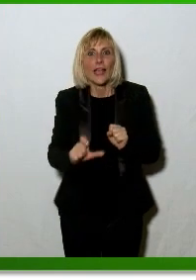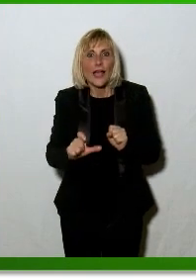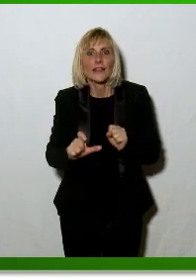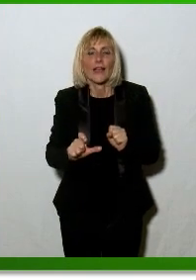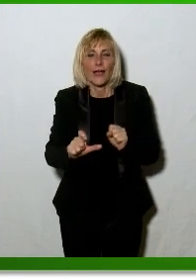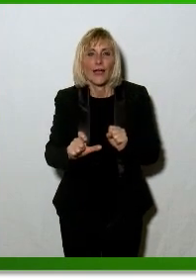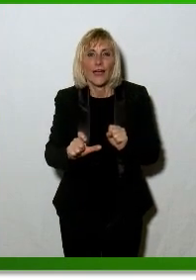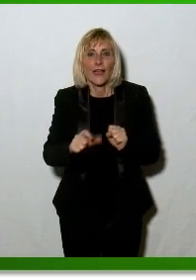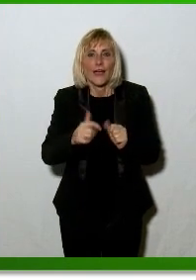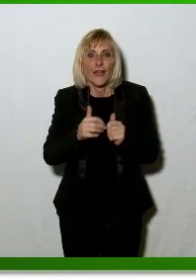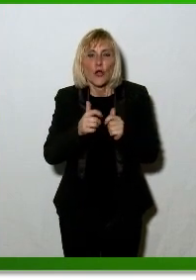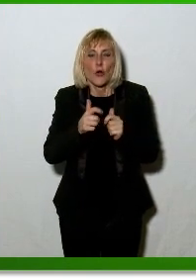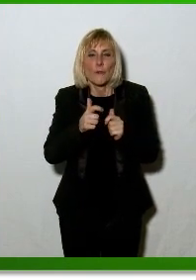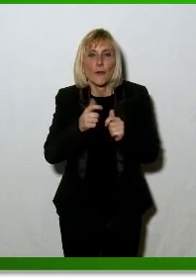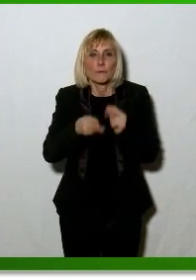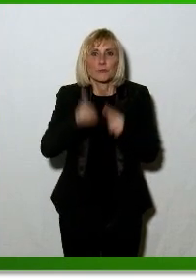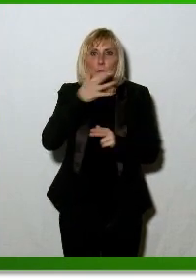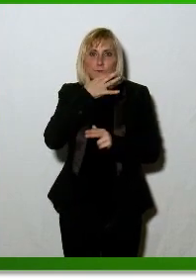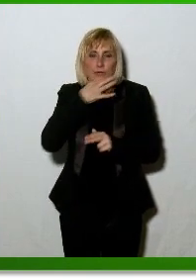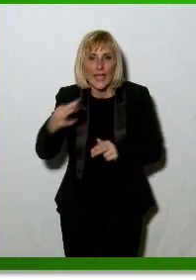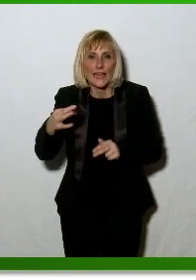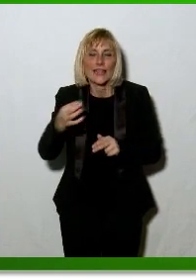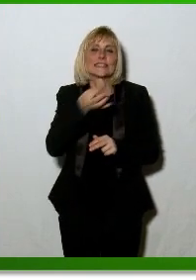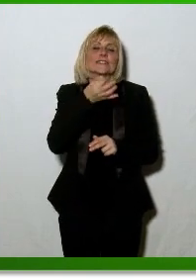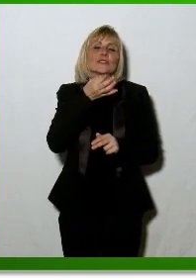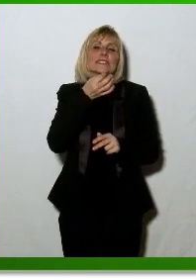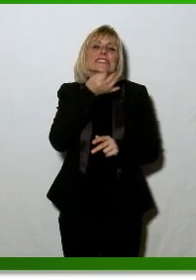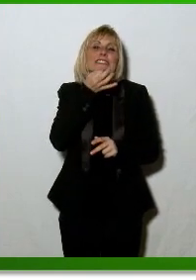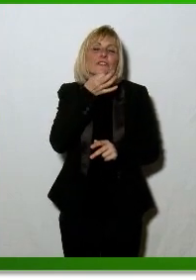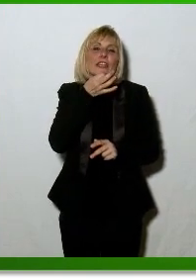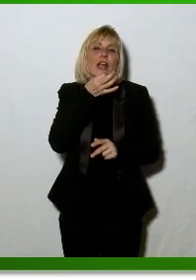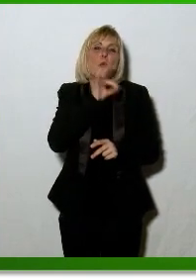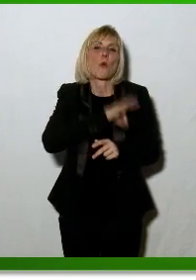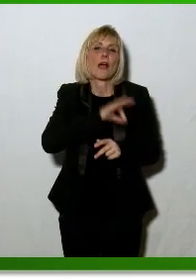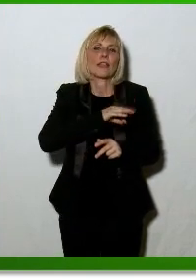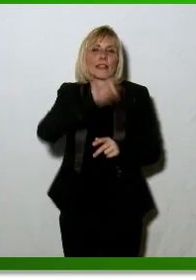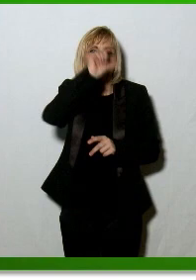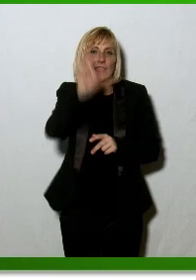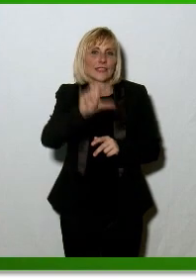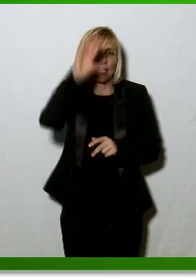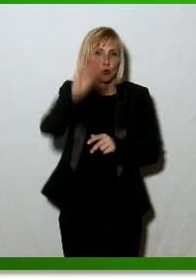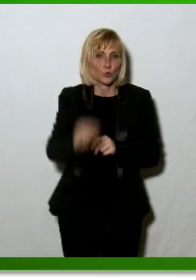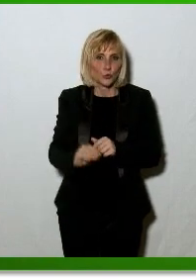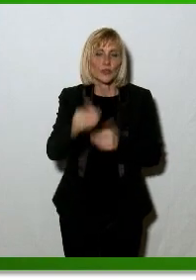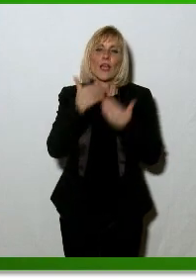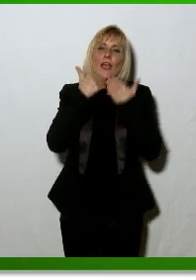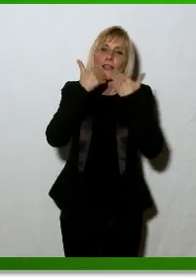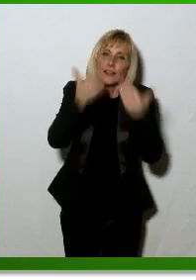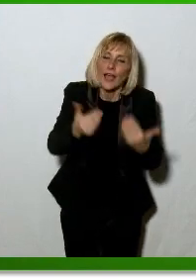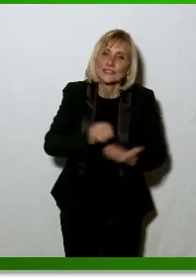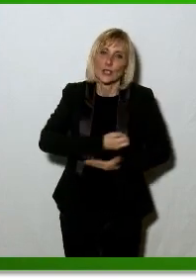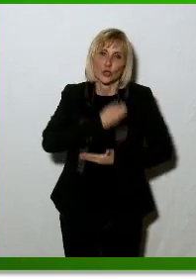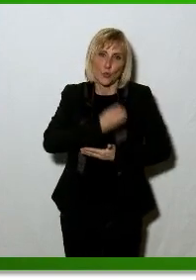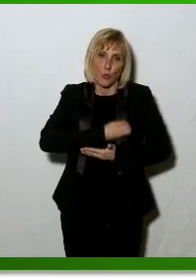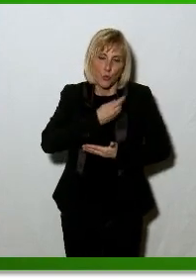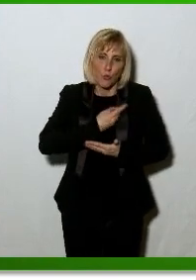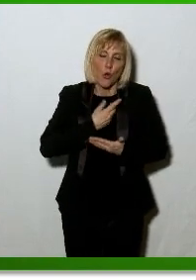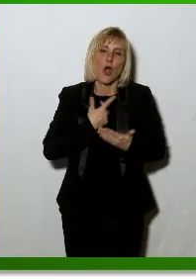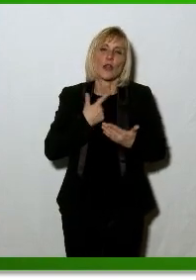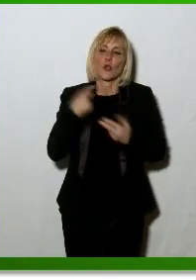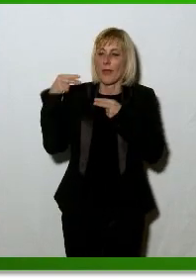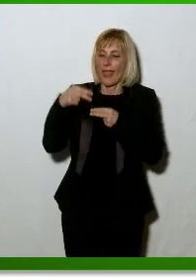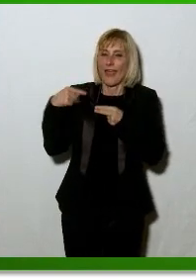e di conseguenza che ne guadagni il paese tutto grazie grazie di cuore per quello che abbiamo fatto insieme in questi anni